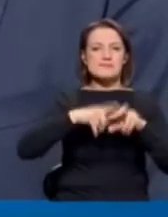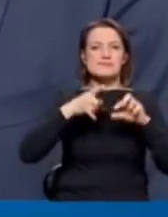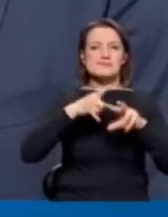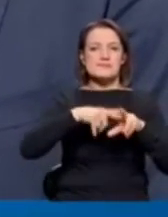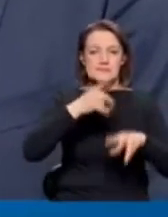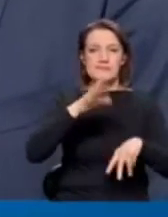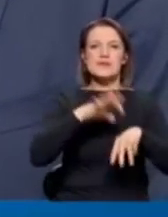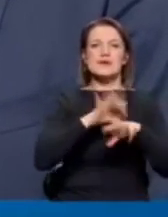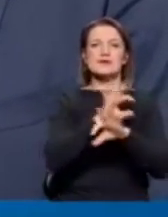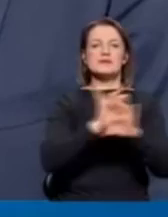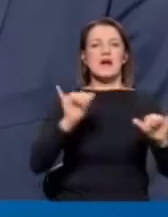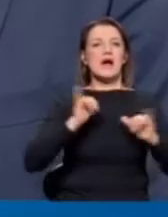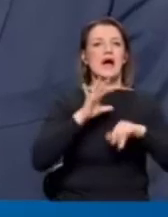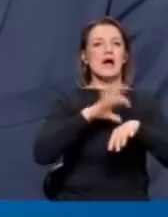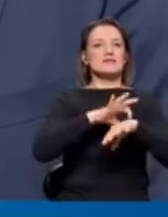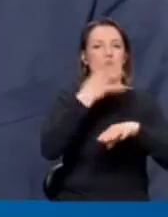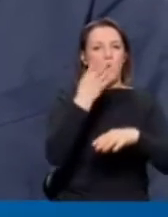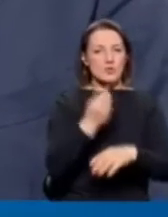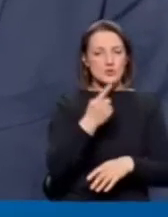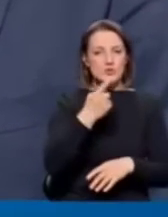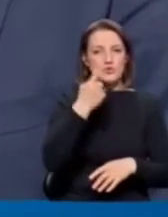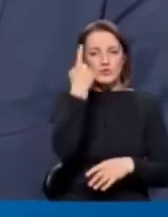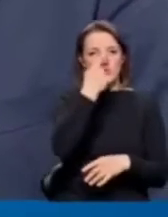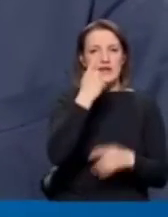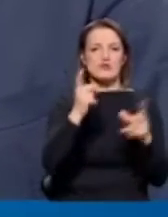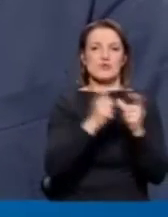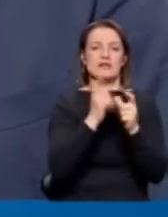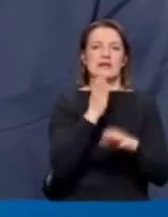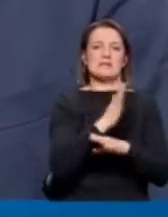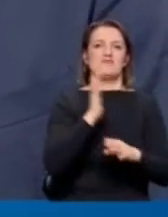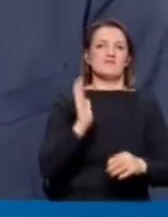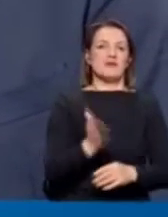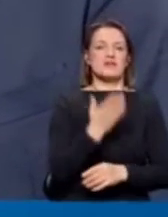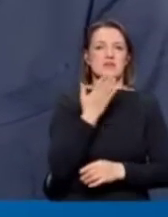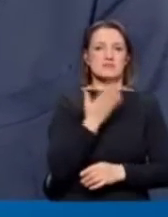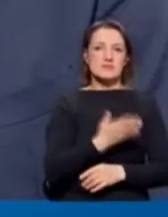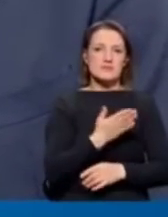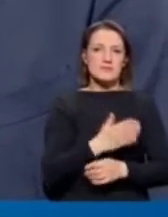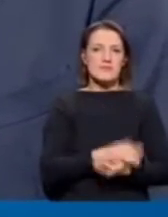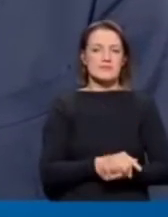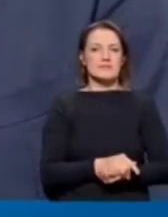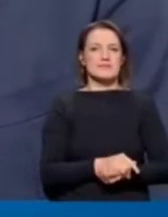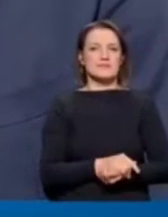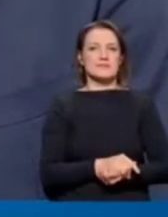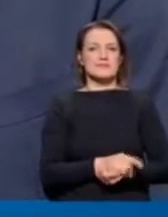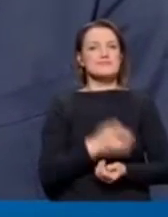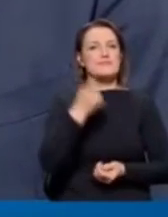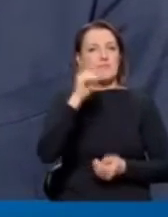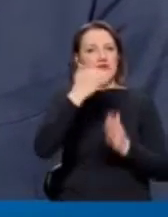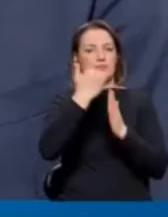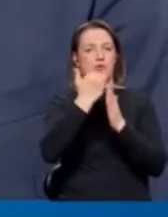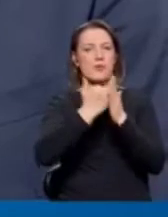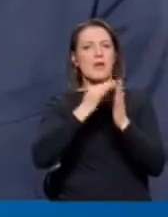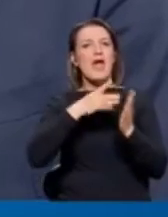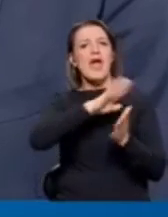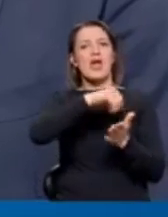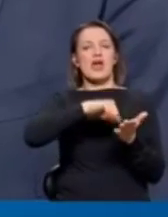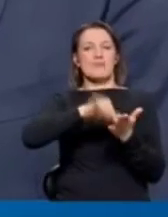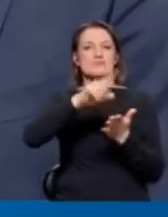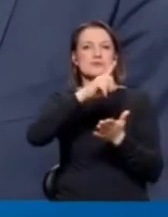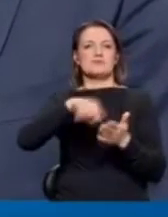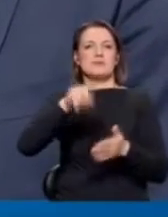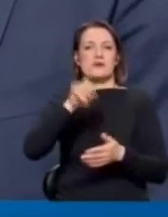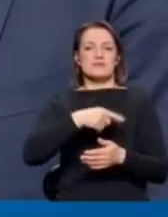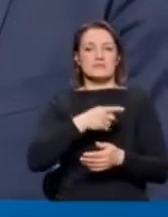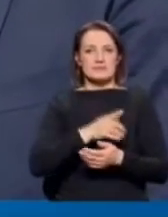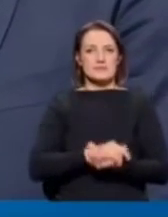sızdığını gerekçe göstererek toplantıya gitmekten vazgeçmiş ve dolayısıyla da o Sağdaki başka programlarda varmış Onları da tabi